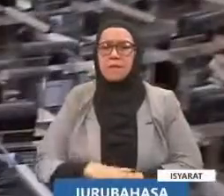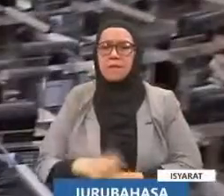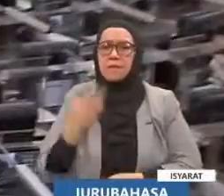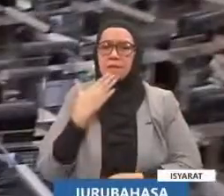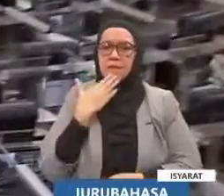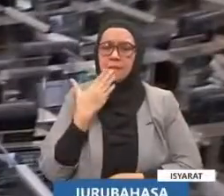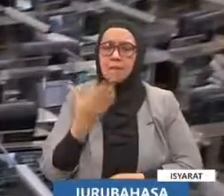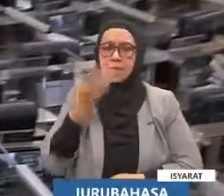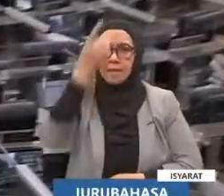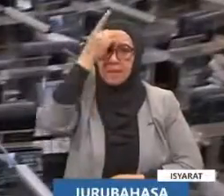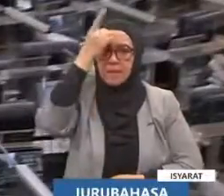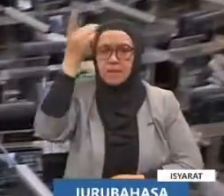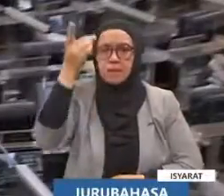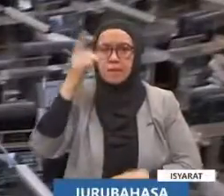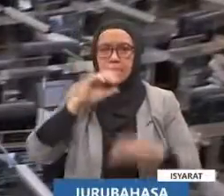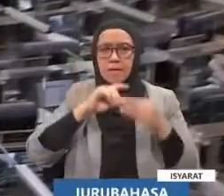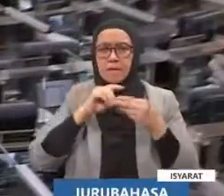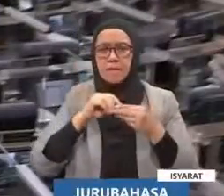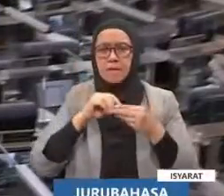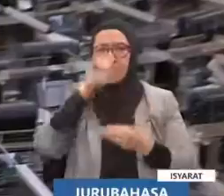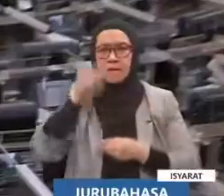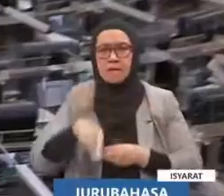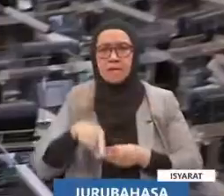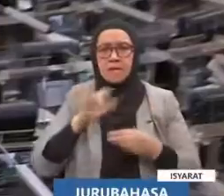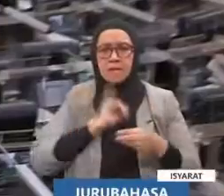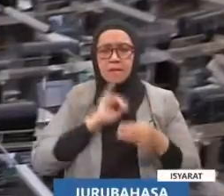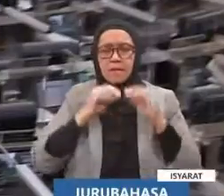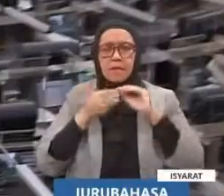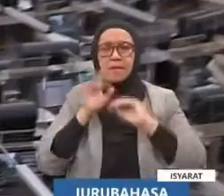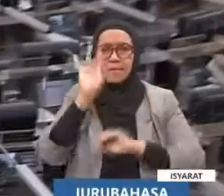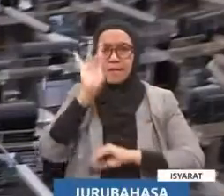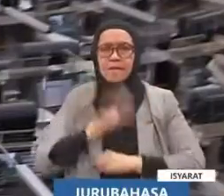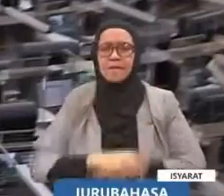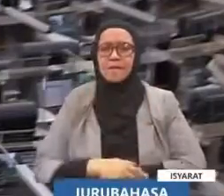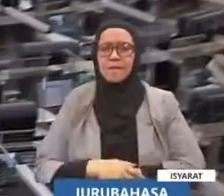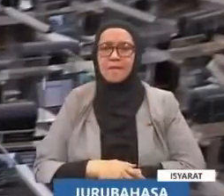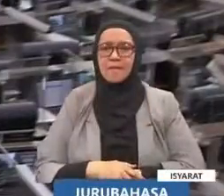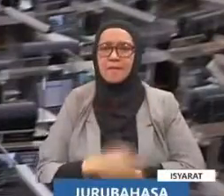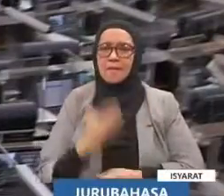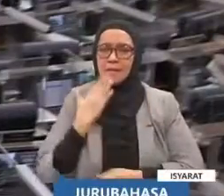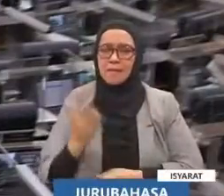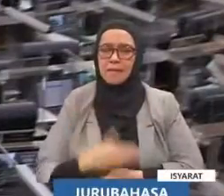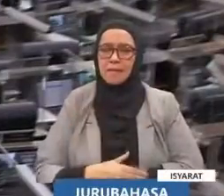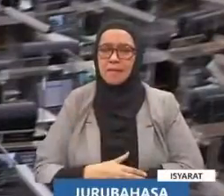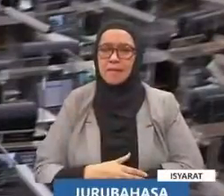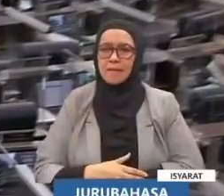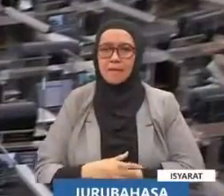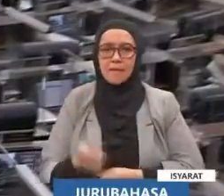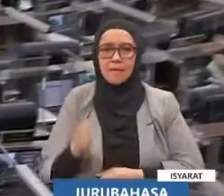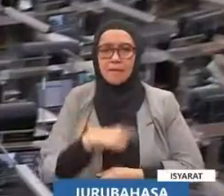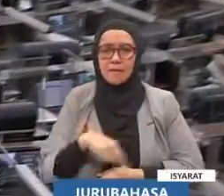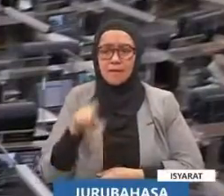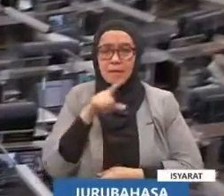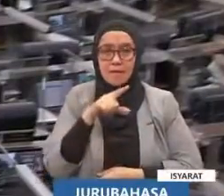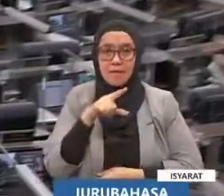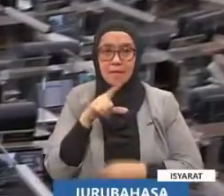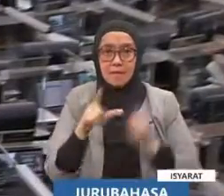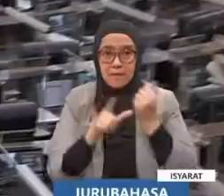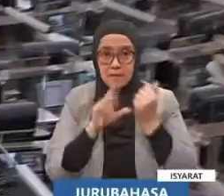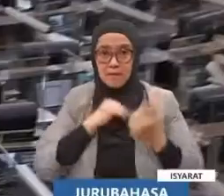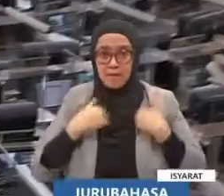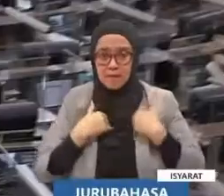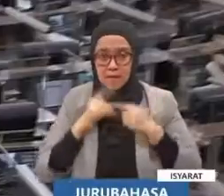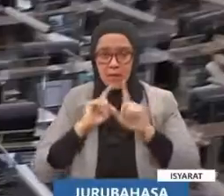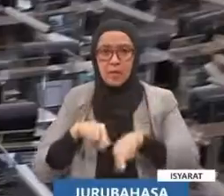Tua, soalan saya nombor 8. Terima kasih Yang Berhormat Timbalan Menteri ada. Ya. Tuan Yang di-Pertua,